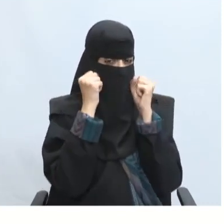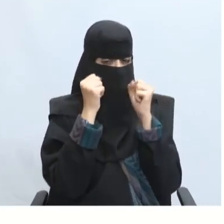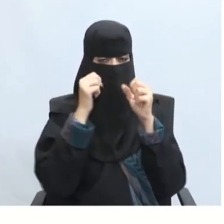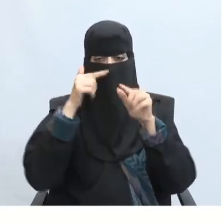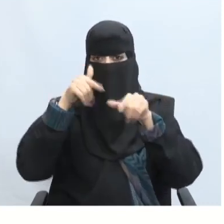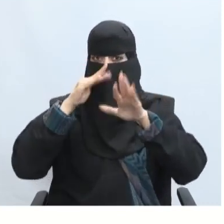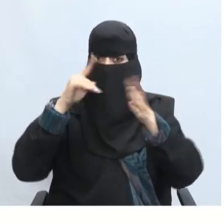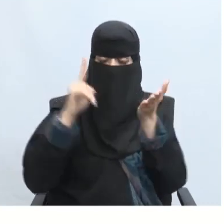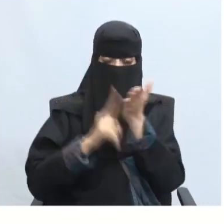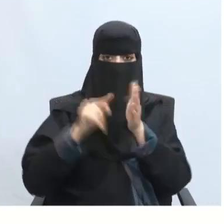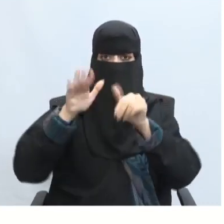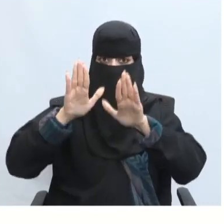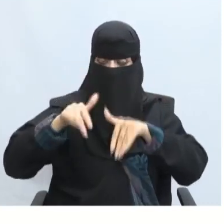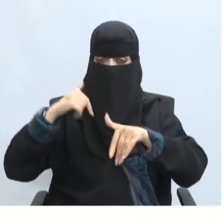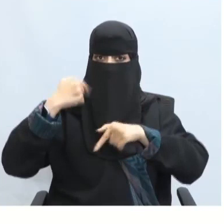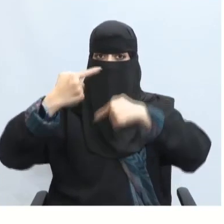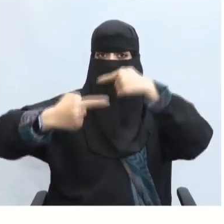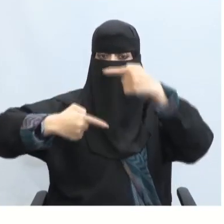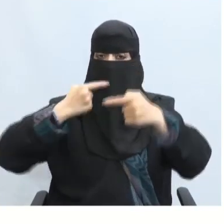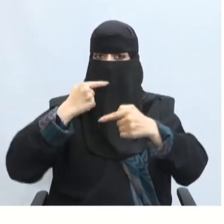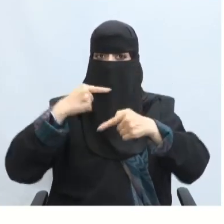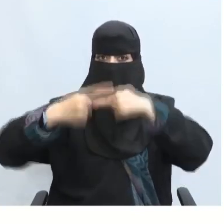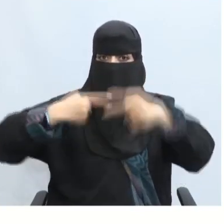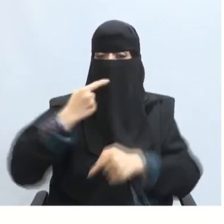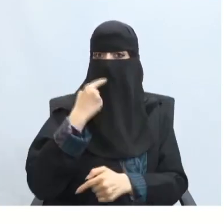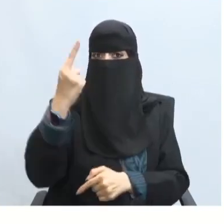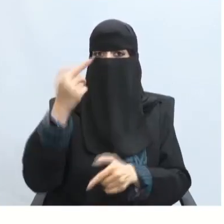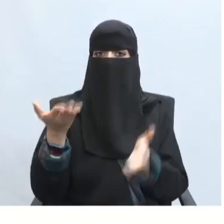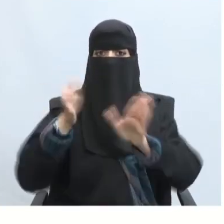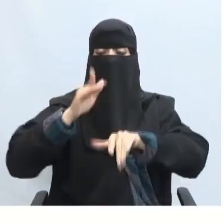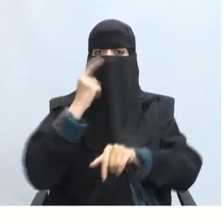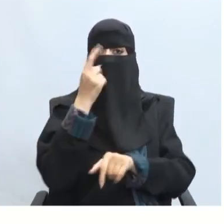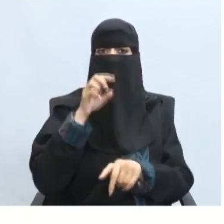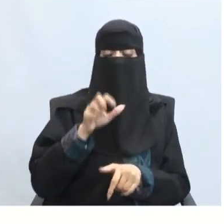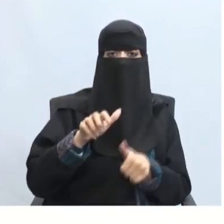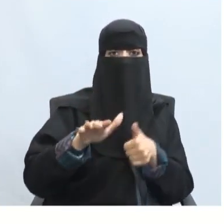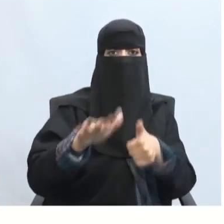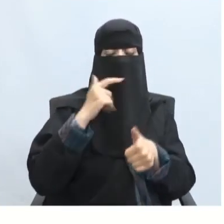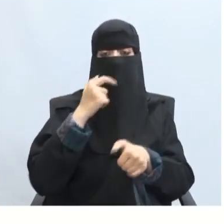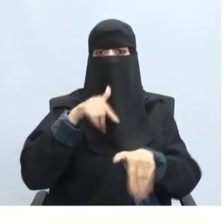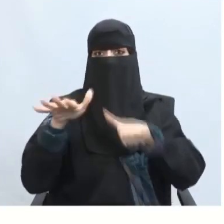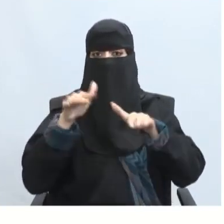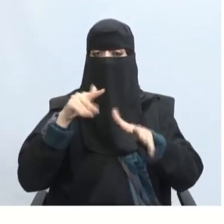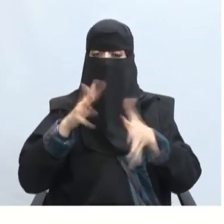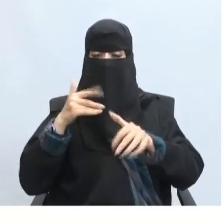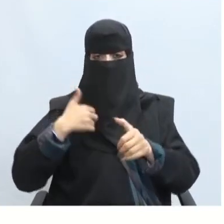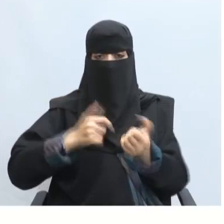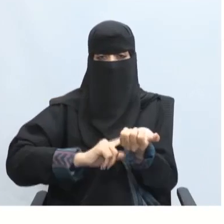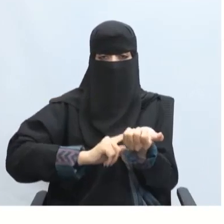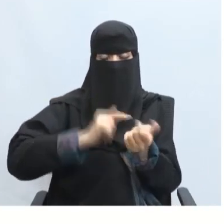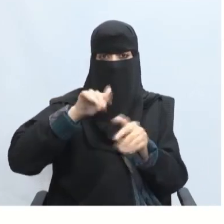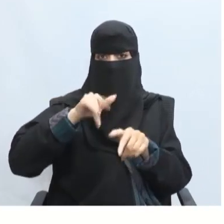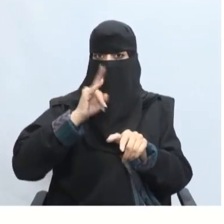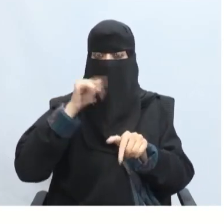ذكرنا بانه يحدث سنويا اكثر من مليون زلزال يمكن الاحساس به ولكن لا